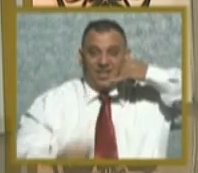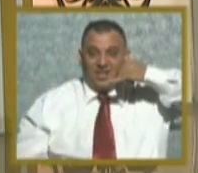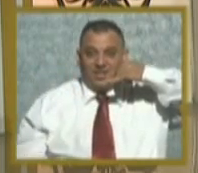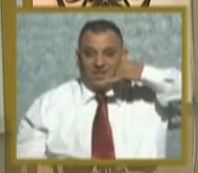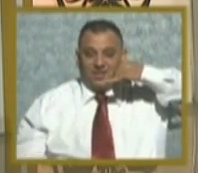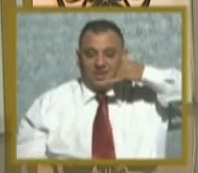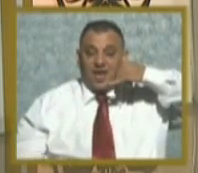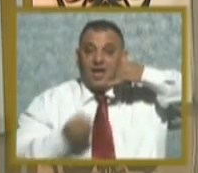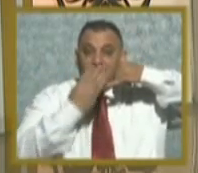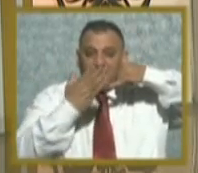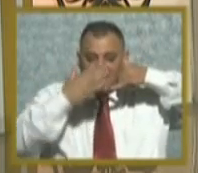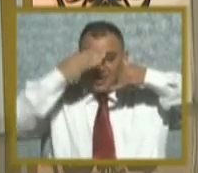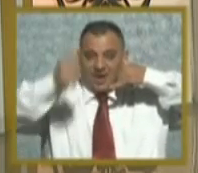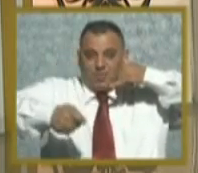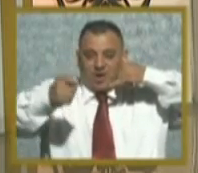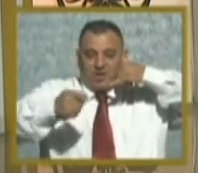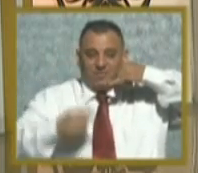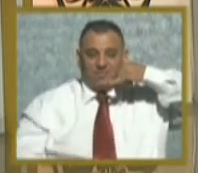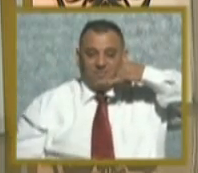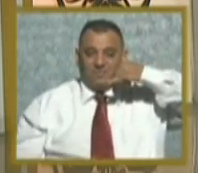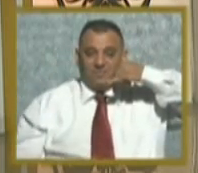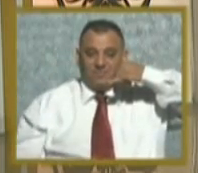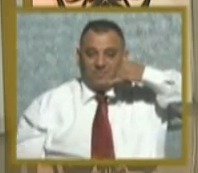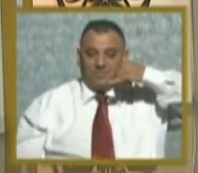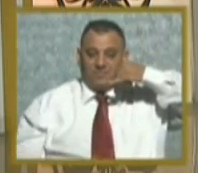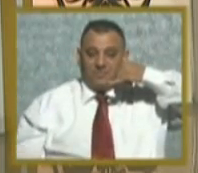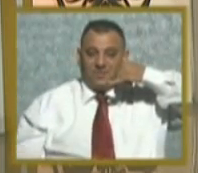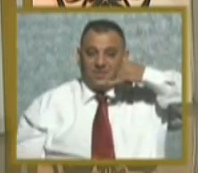لمياء من كندا. وعليكم السلام ورحمة الله.